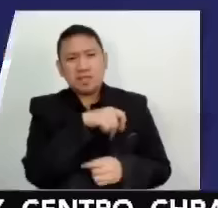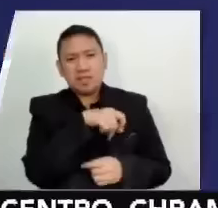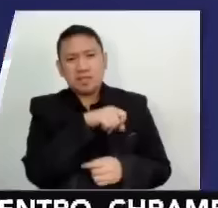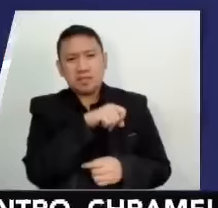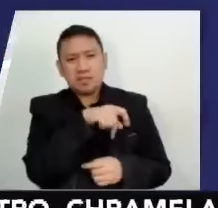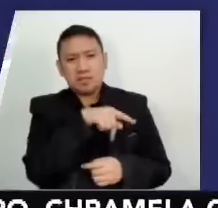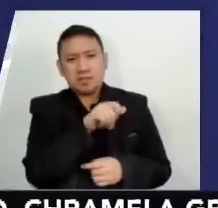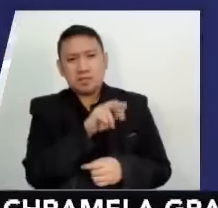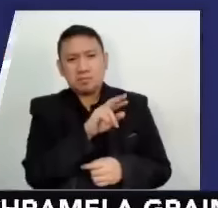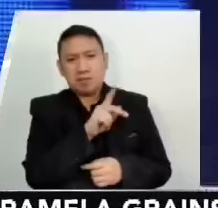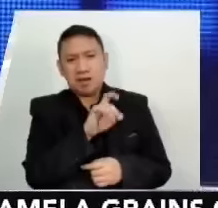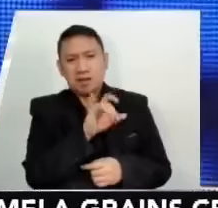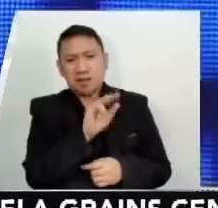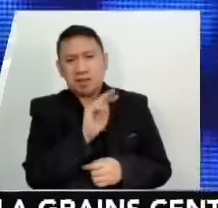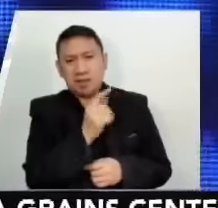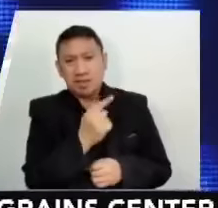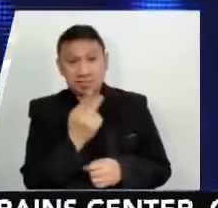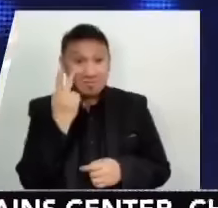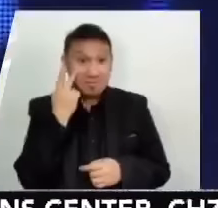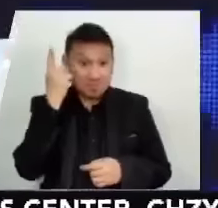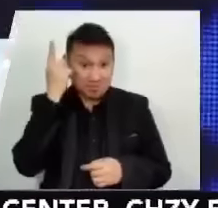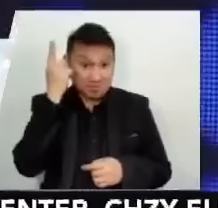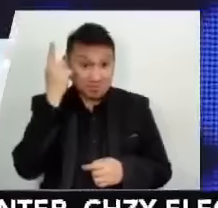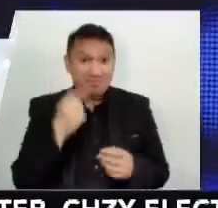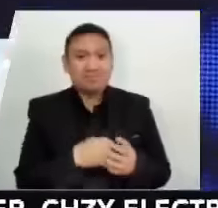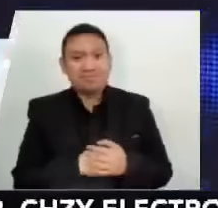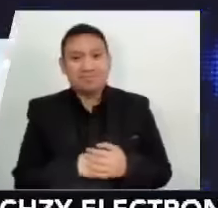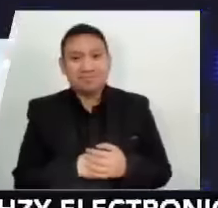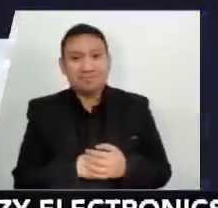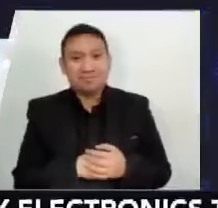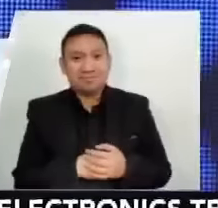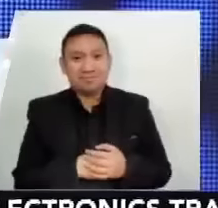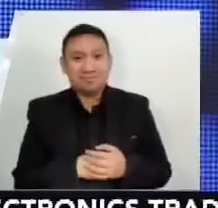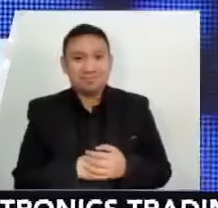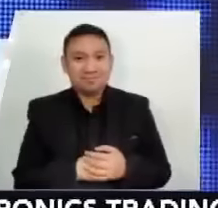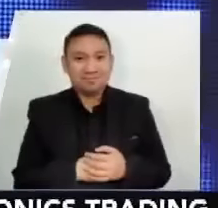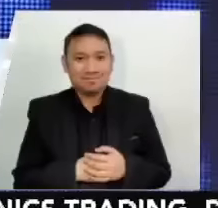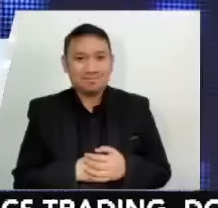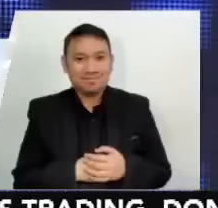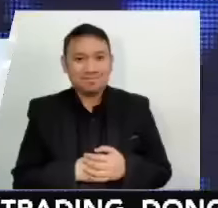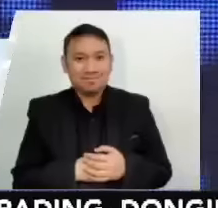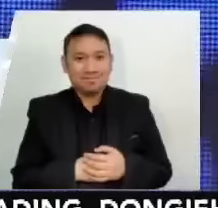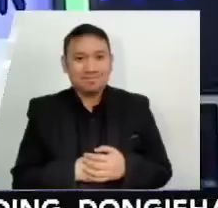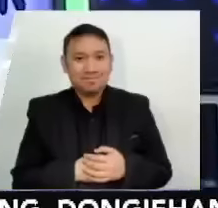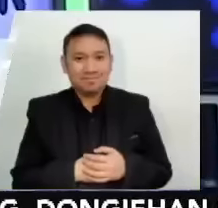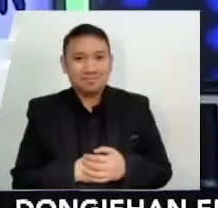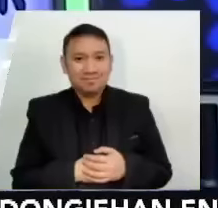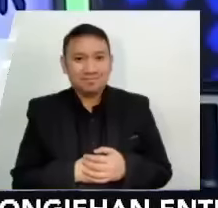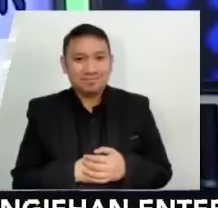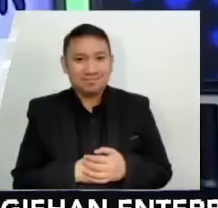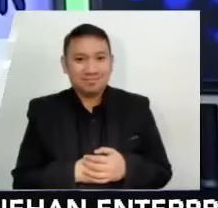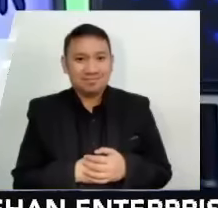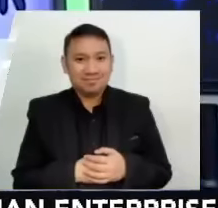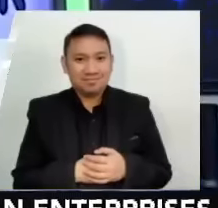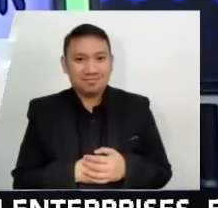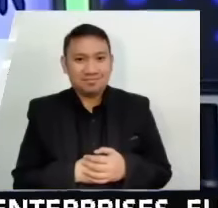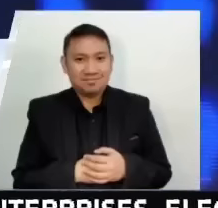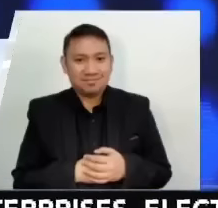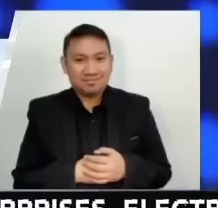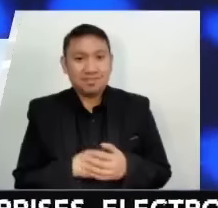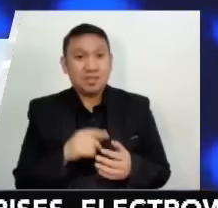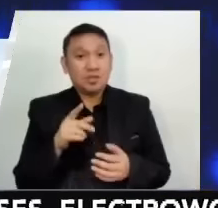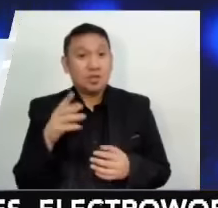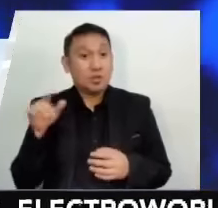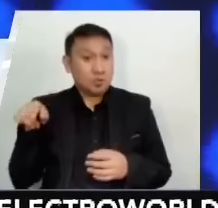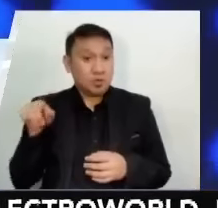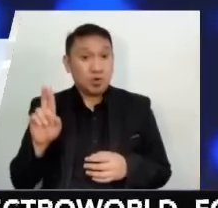rain matienzo Angela Alarcon Haley Dizon at si genzel na pwede ring team mu ha representing team Unang Hirit